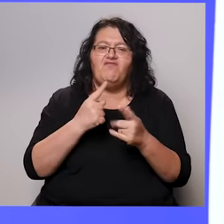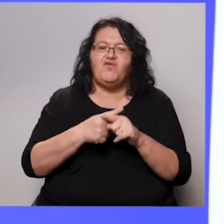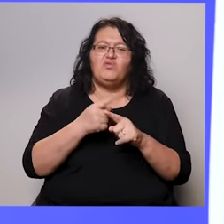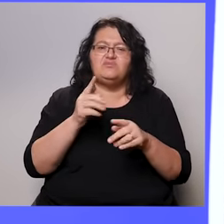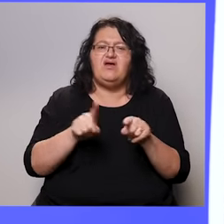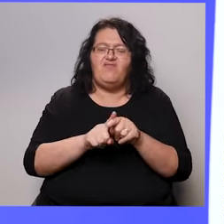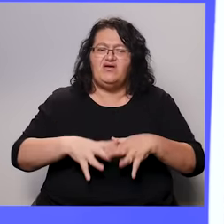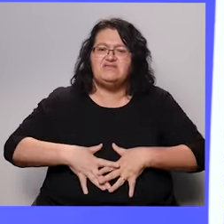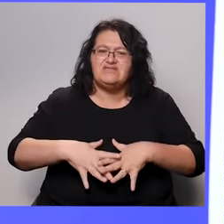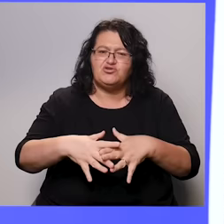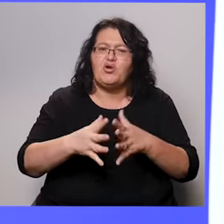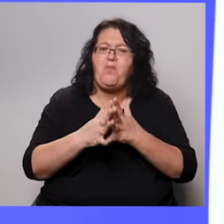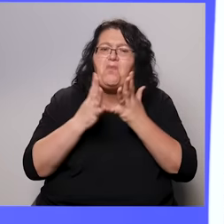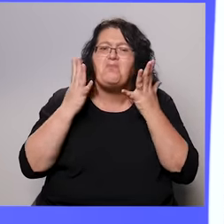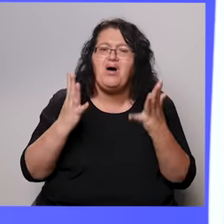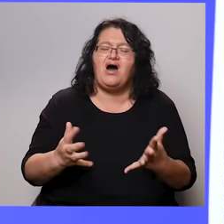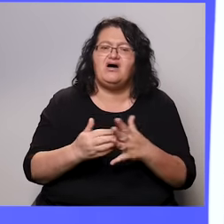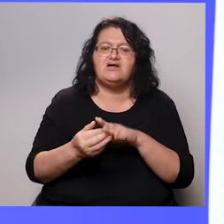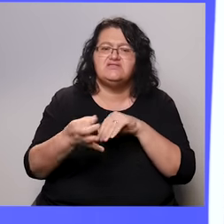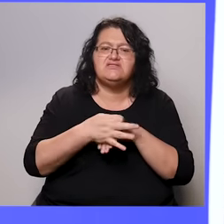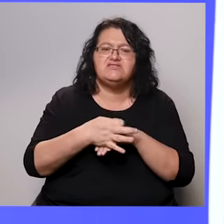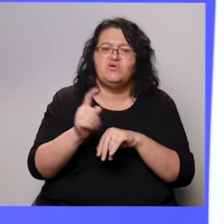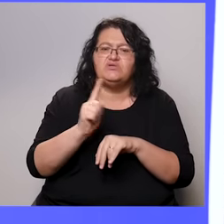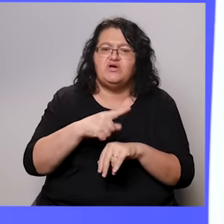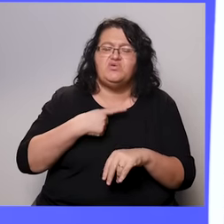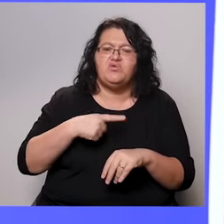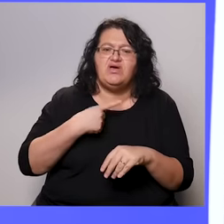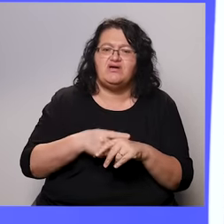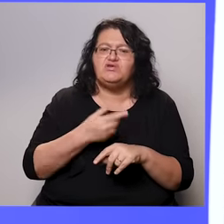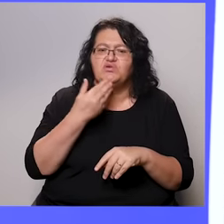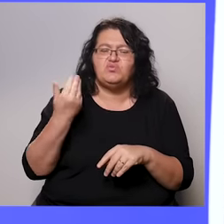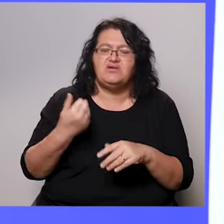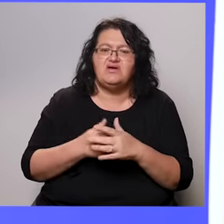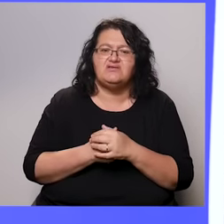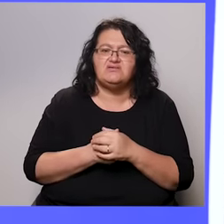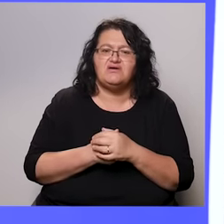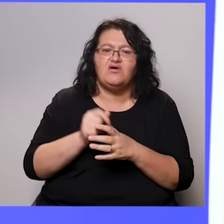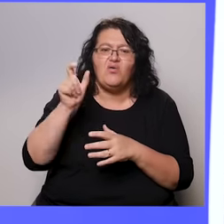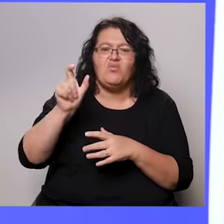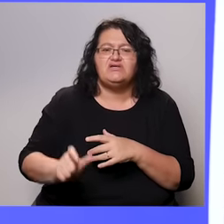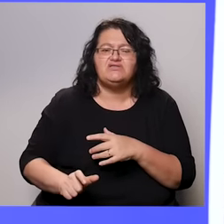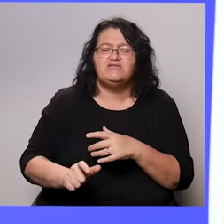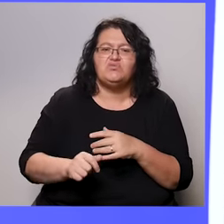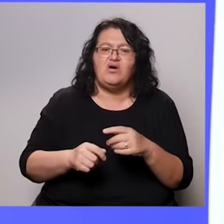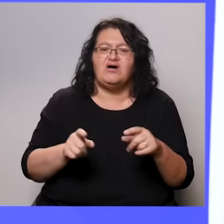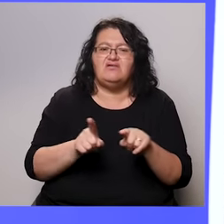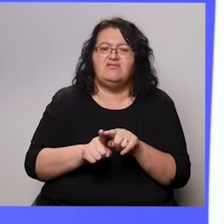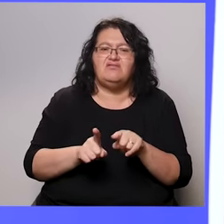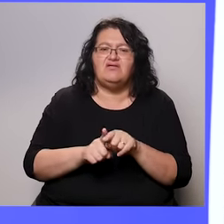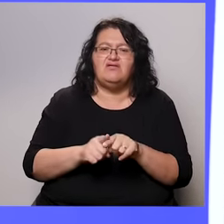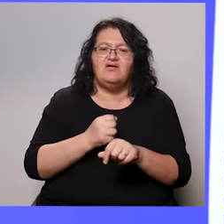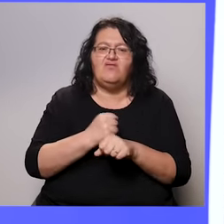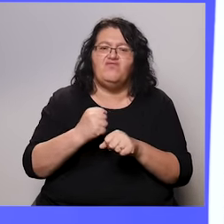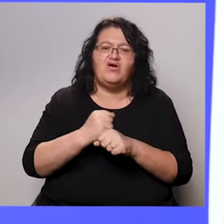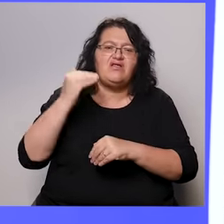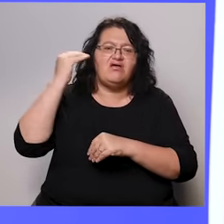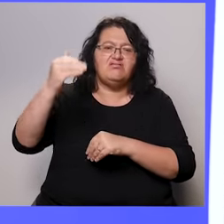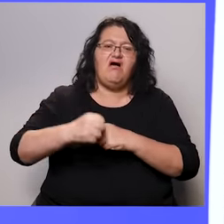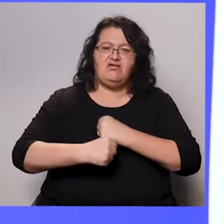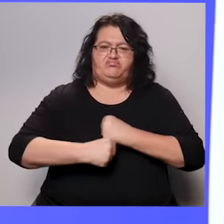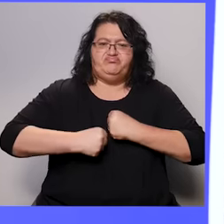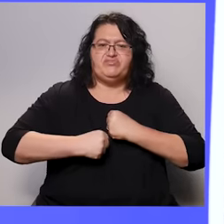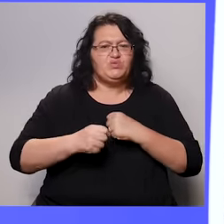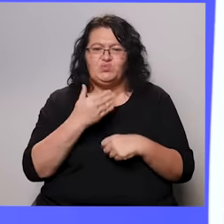fost o sarcină mare, da, o sarcină chiar foarte mare. Soția nu era și nu este un om foarte înalt sau